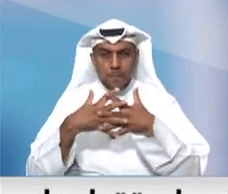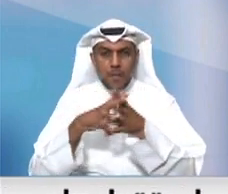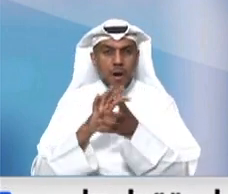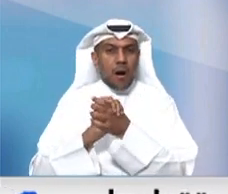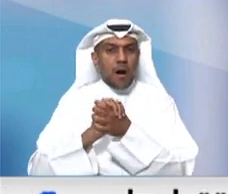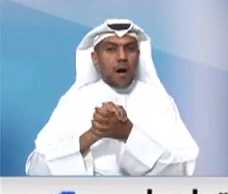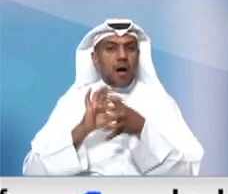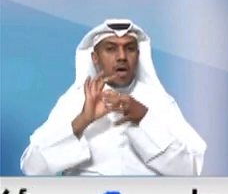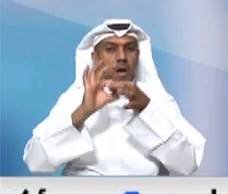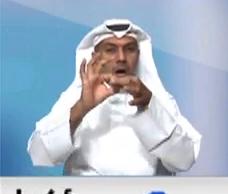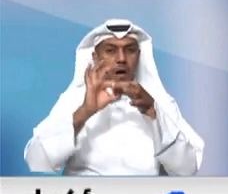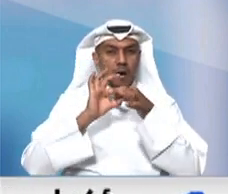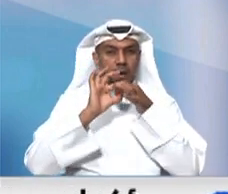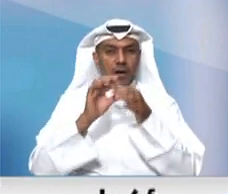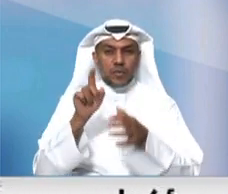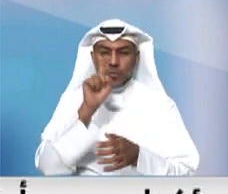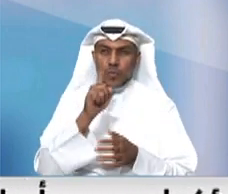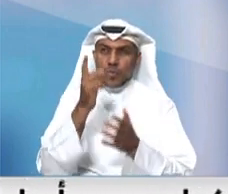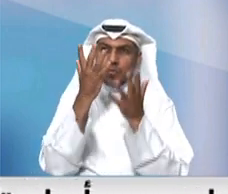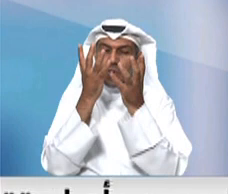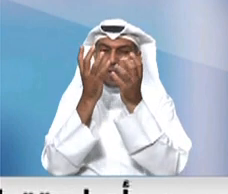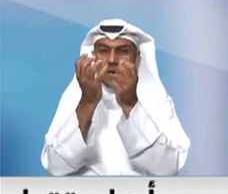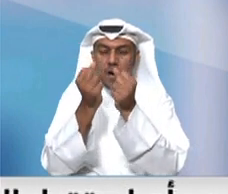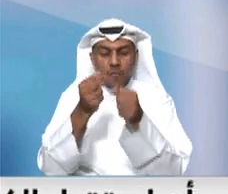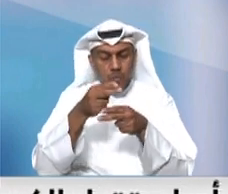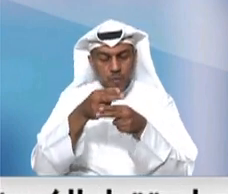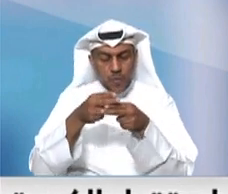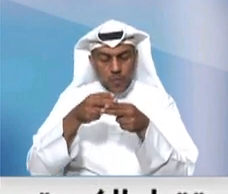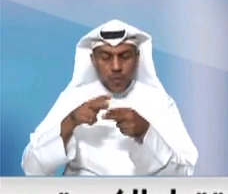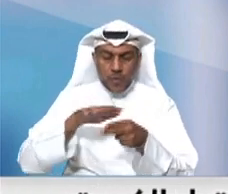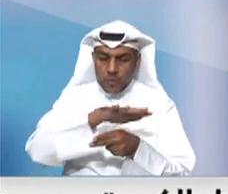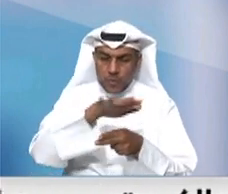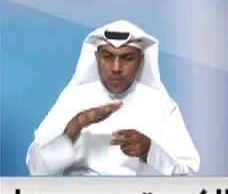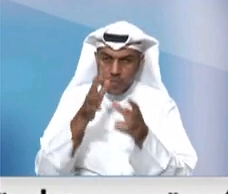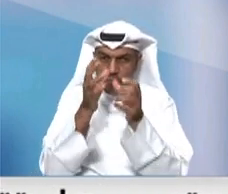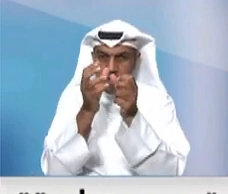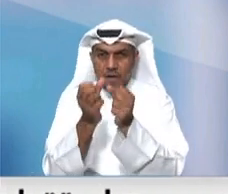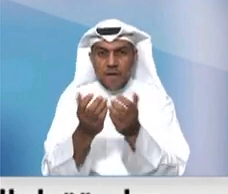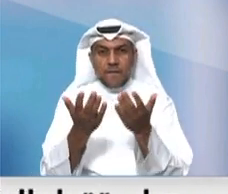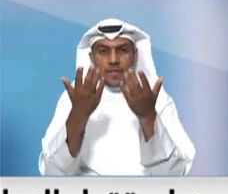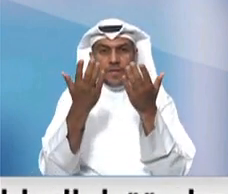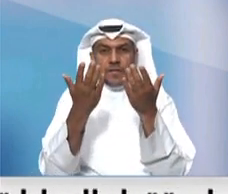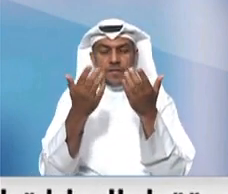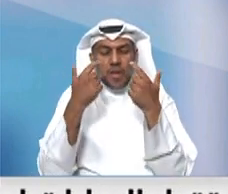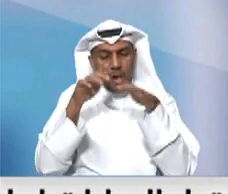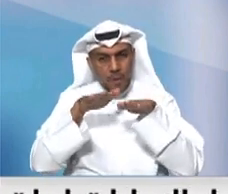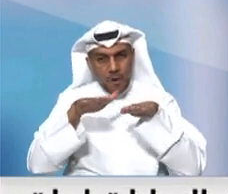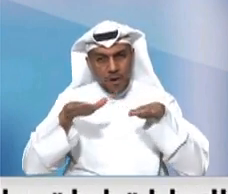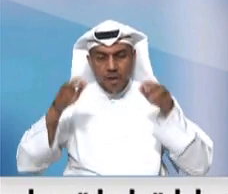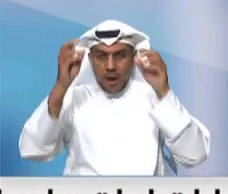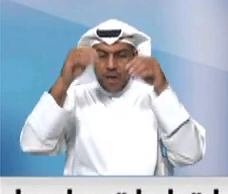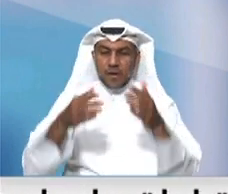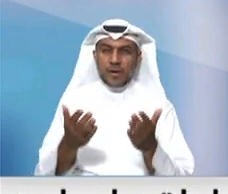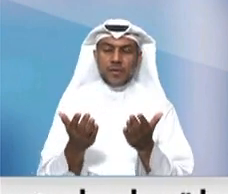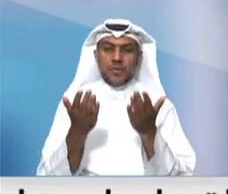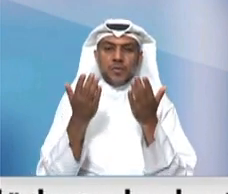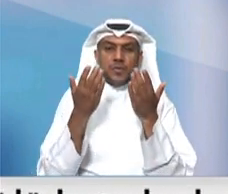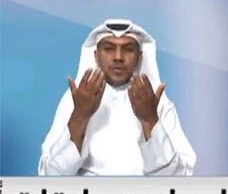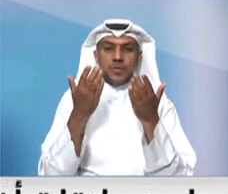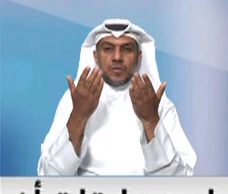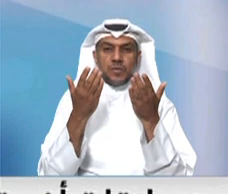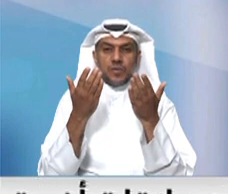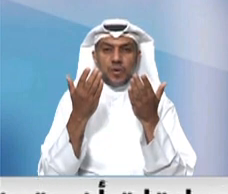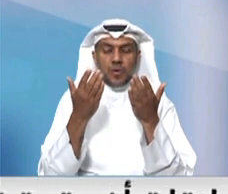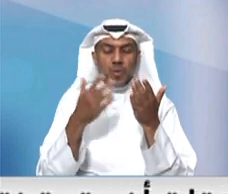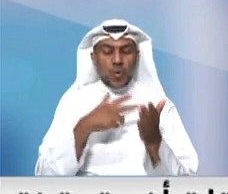الله العلي القدير ان يحفظ الكويت من كل مكروه وسوء وان يديم عليها نعمه الامن والامان والاستقرار تحت ظل